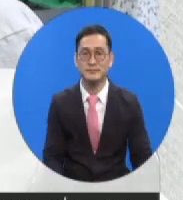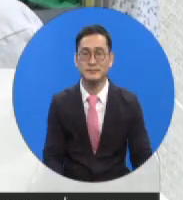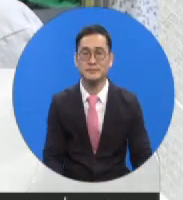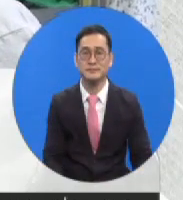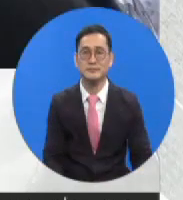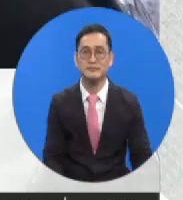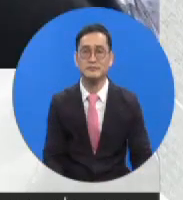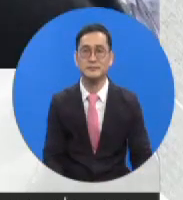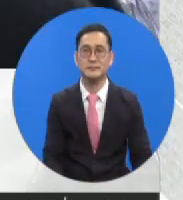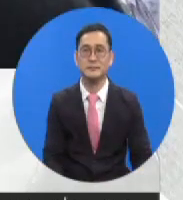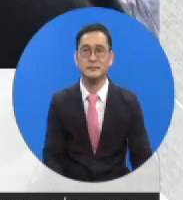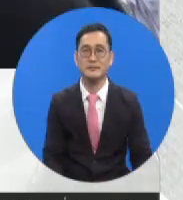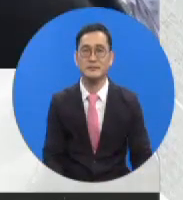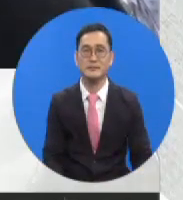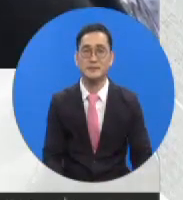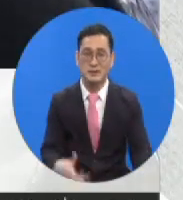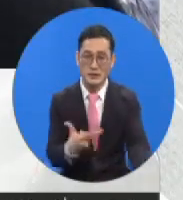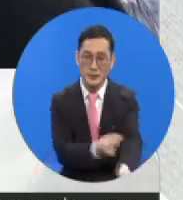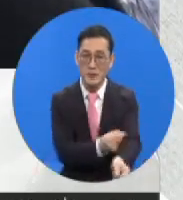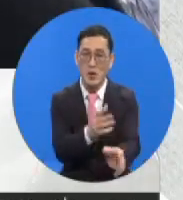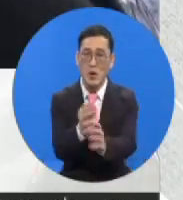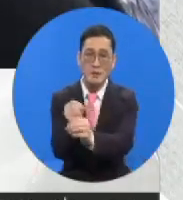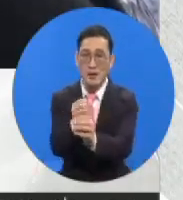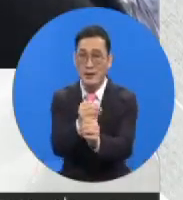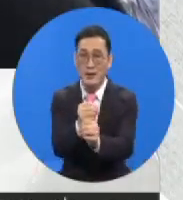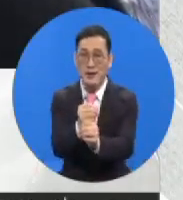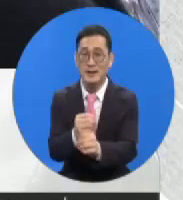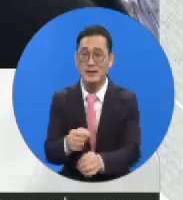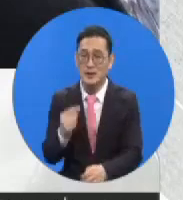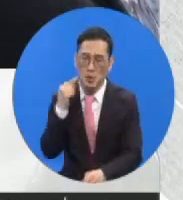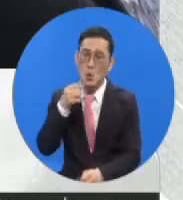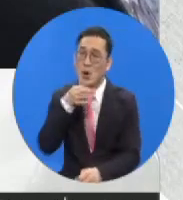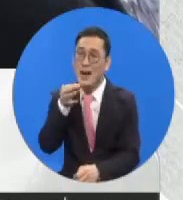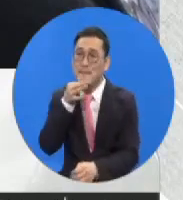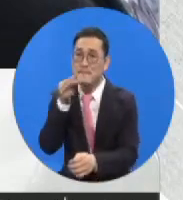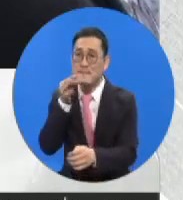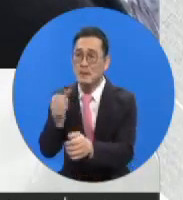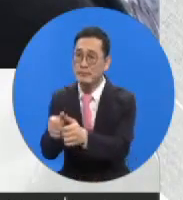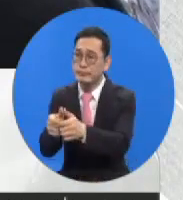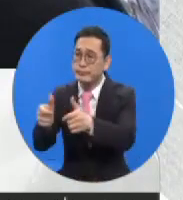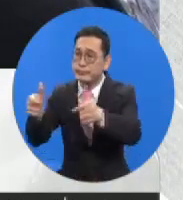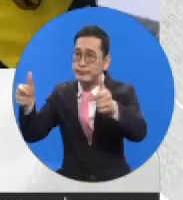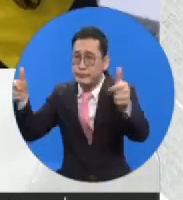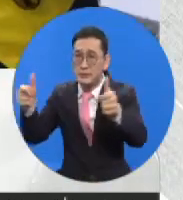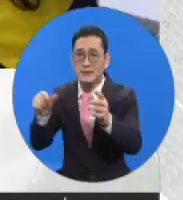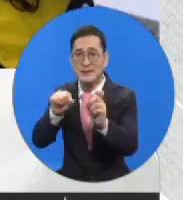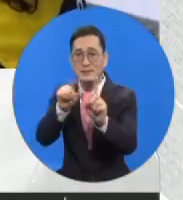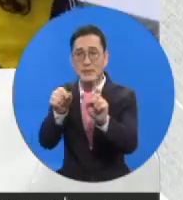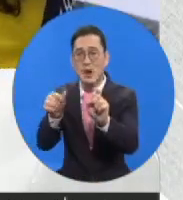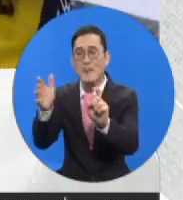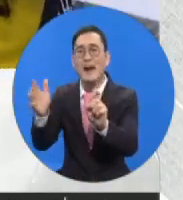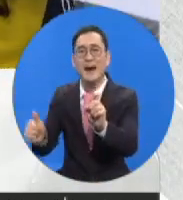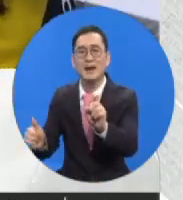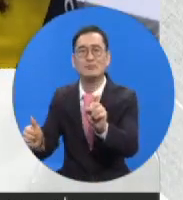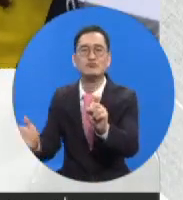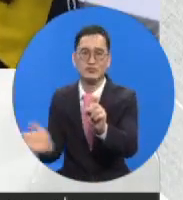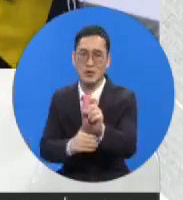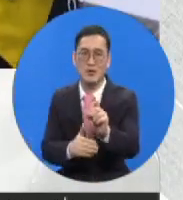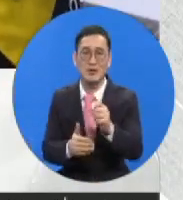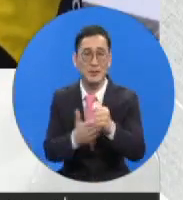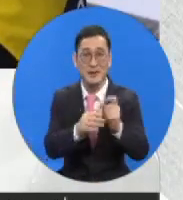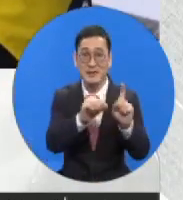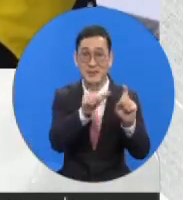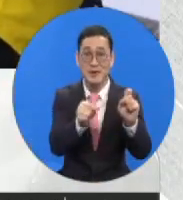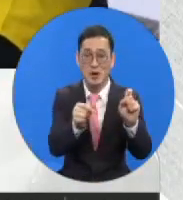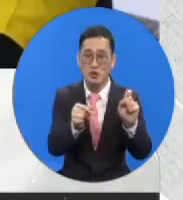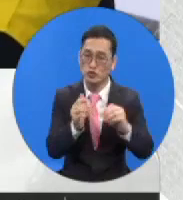그렇거든요. 어제도 말씀드린 것처럼 보통 독감이 유행하는 시기가 11월 말부터 시작을 하기 때문에 한 11월 중순까지만